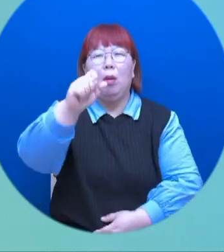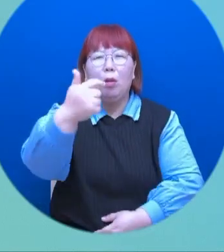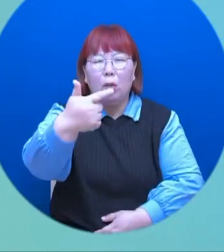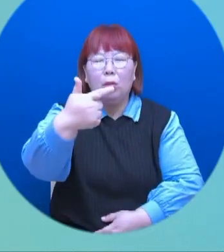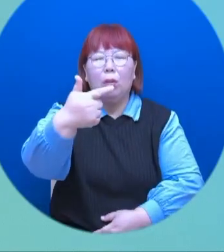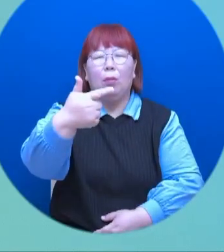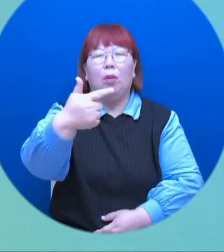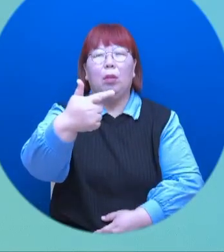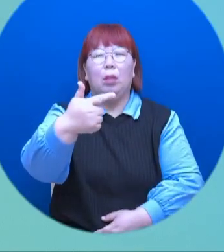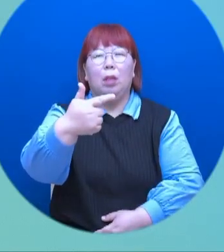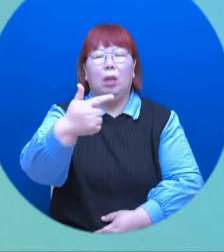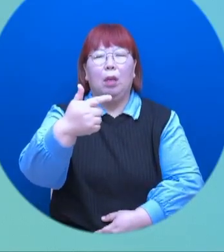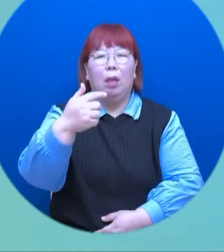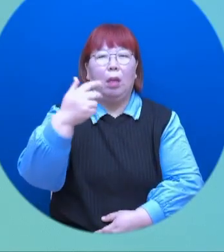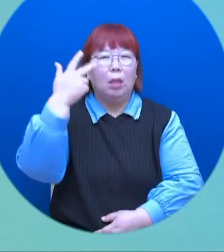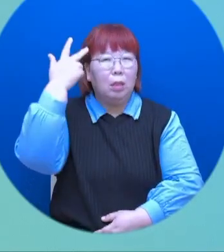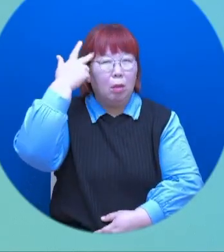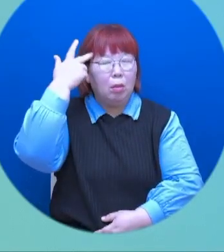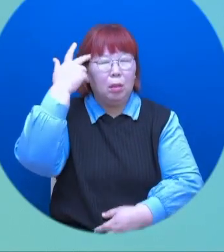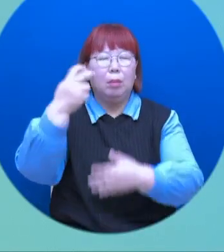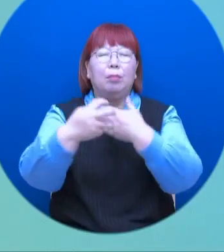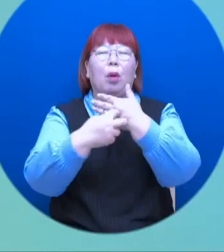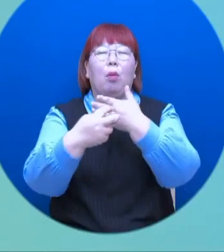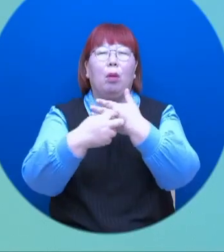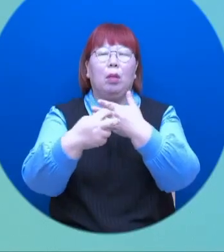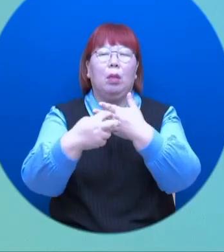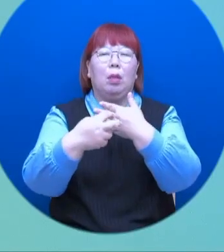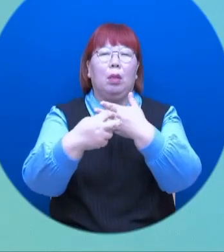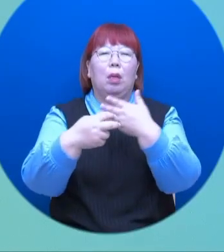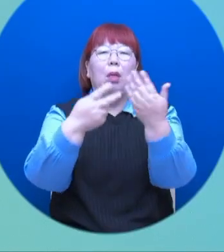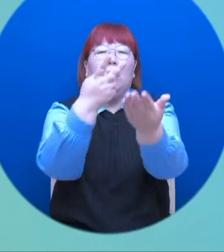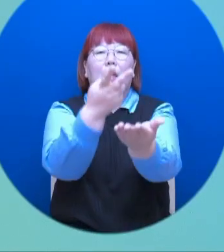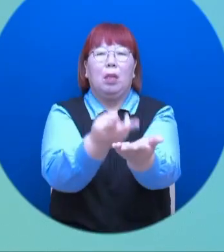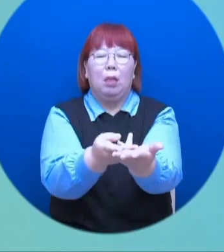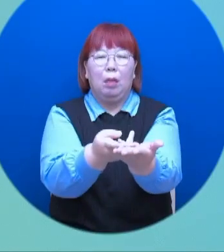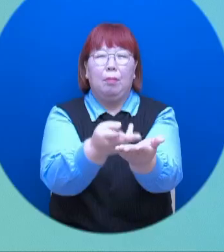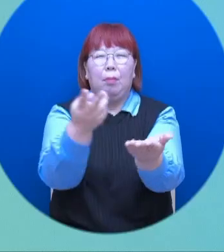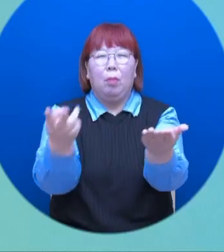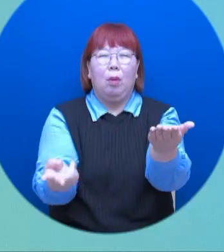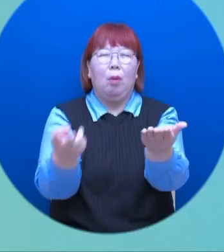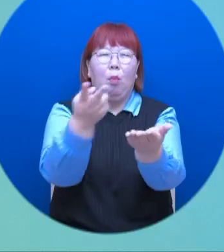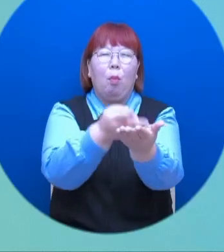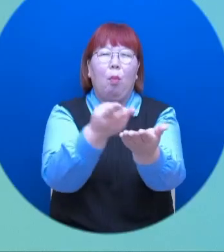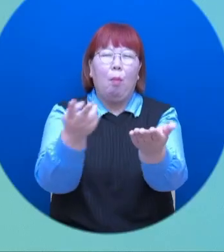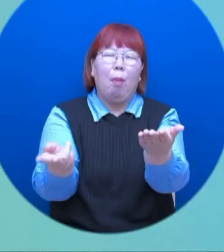16번이나 정신병동에 입원, 퇴원을